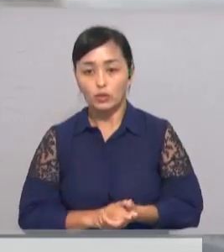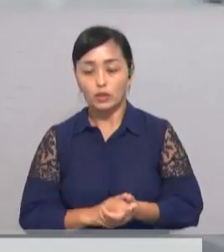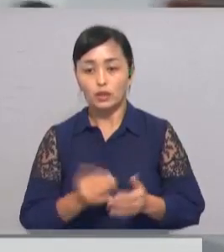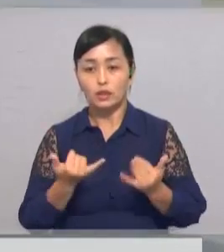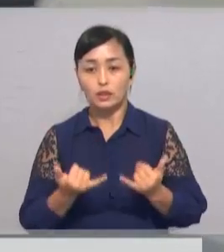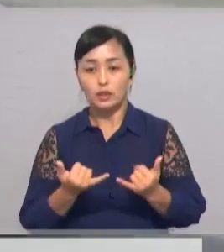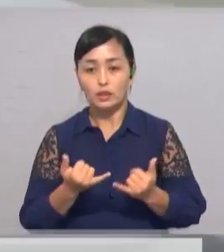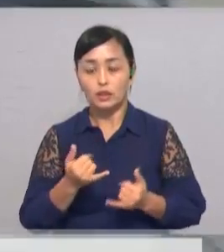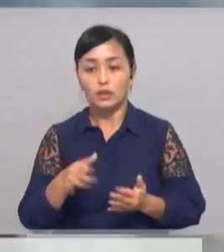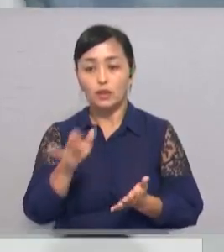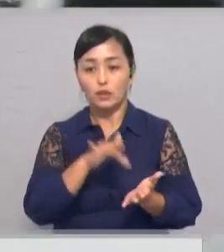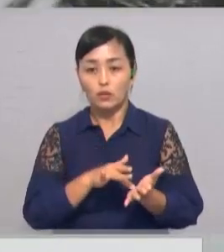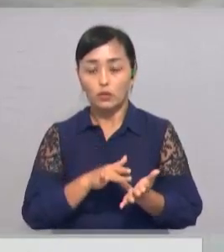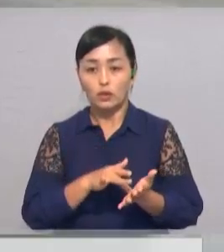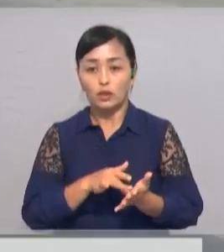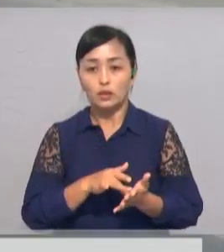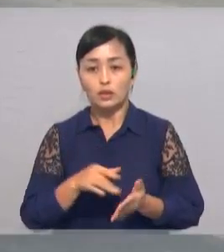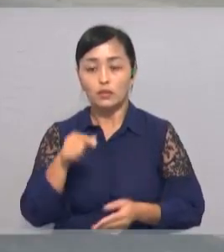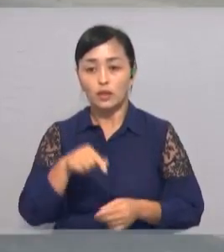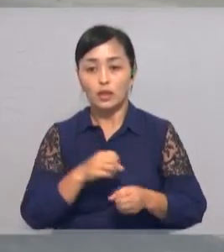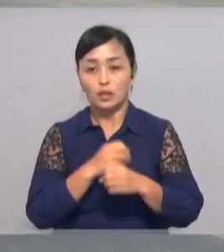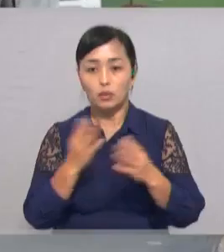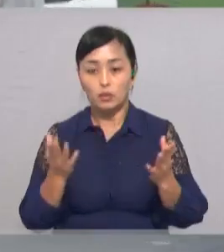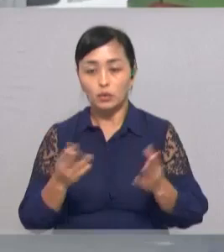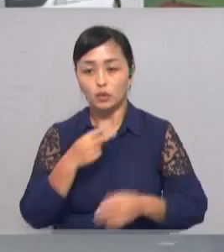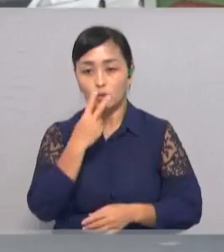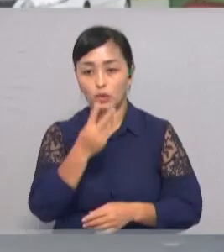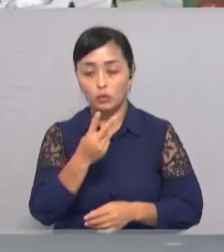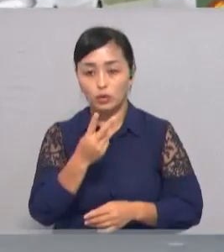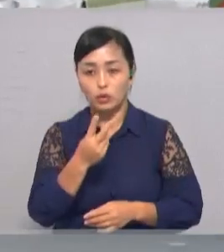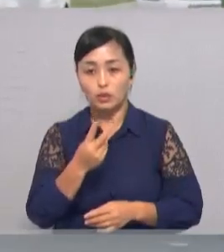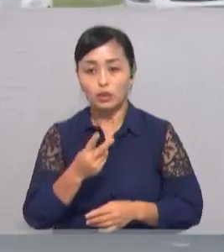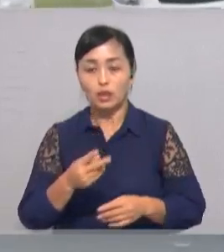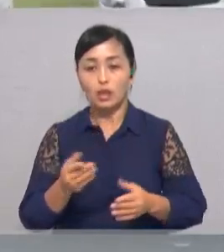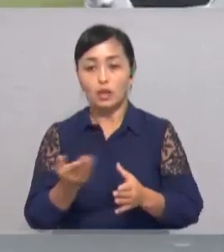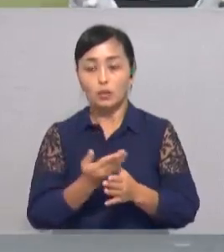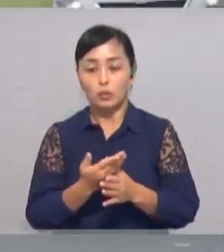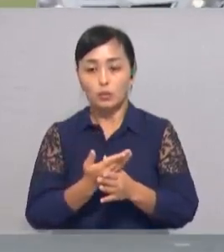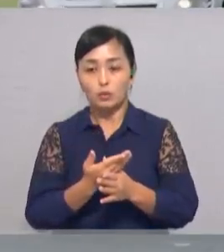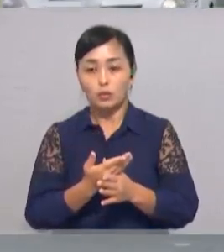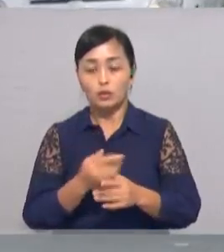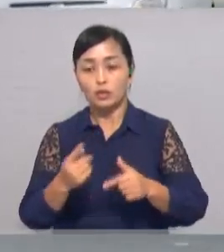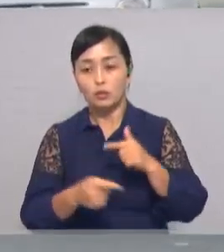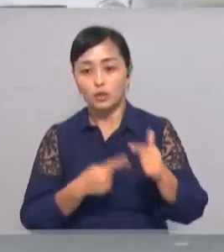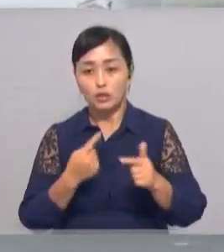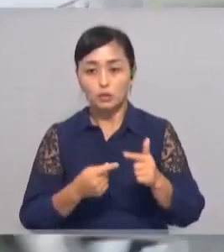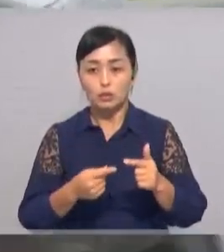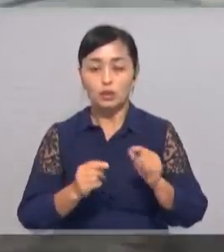30 предприятий из города. На данных мероприятиях были рассмотрены механизмы поддержки предпринимателей и выпуска продукции на экспорт.